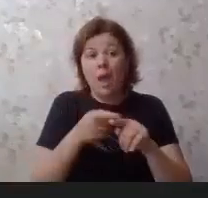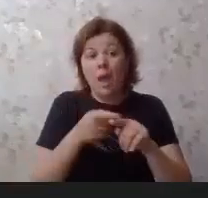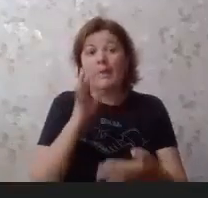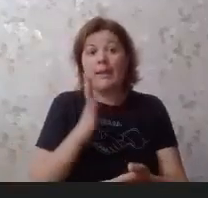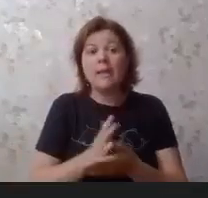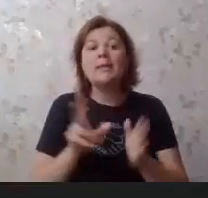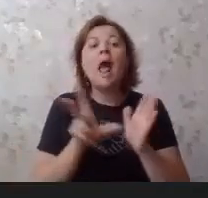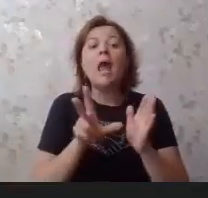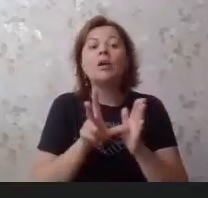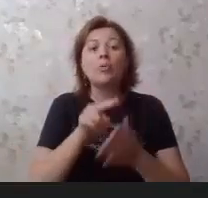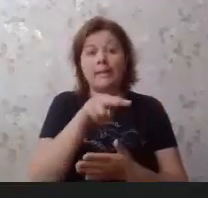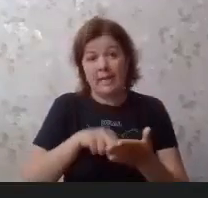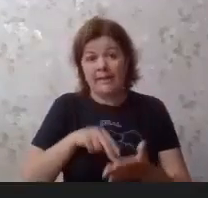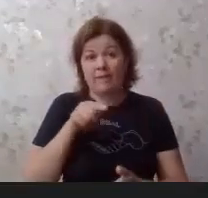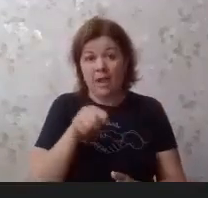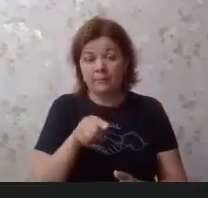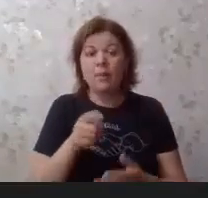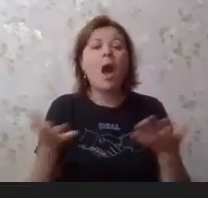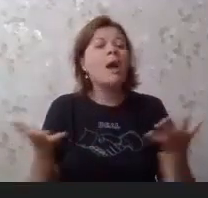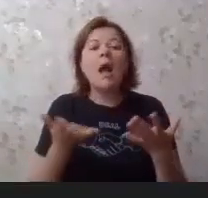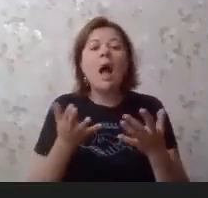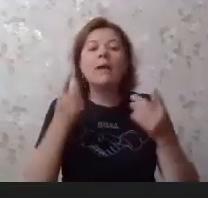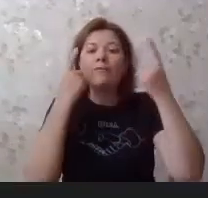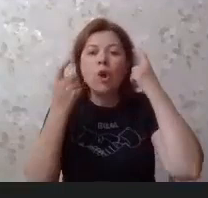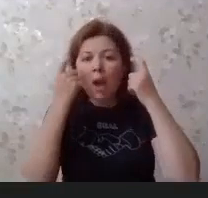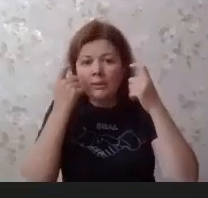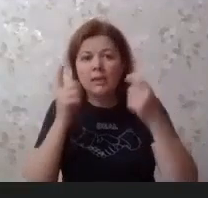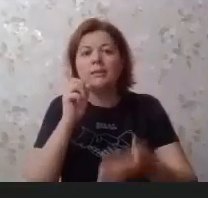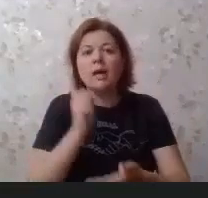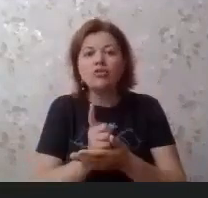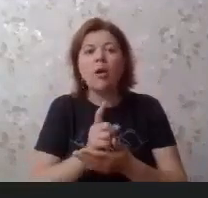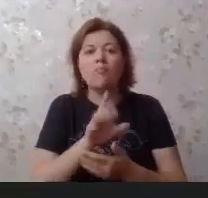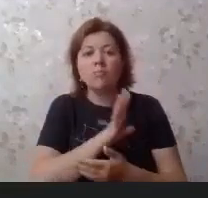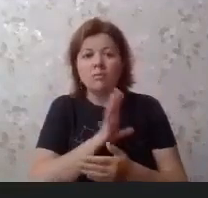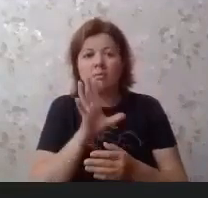Ну и что там, собственно, какая информация в этом сертификате